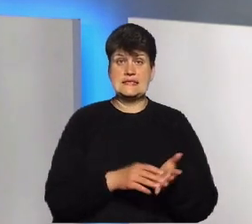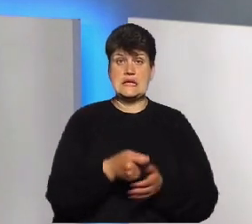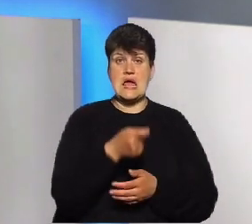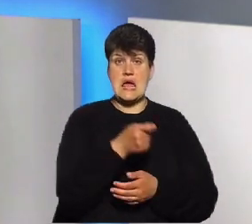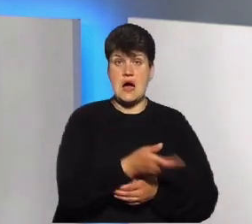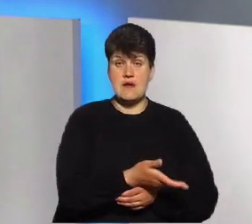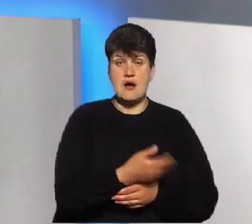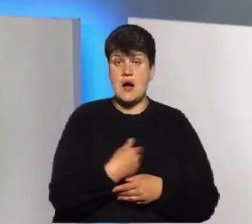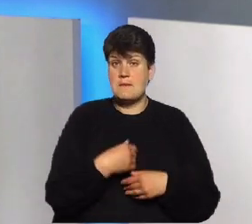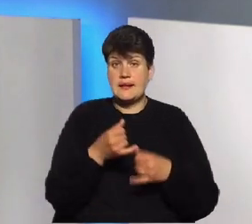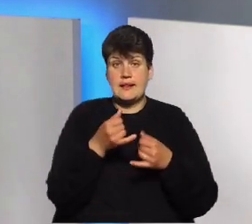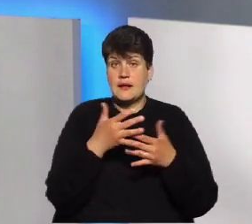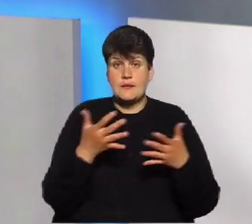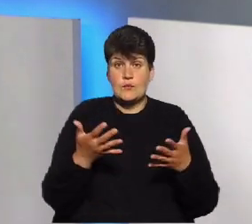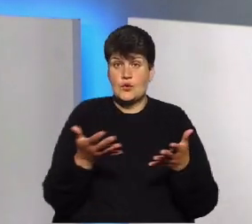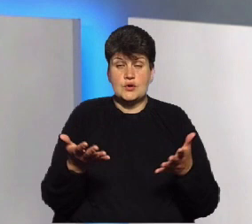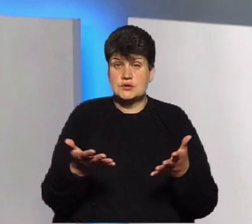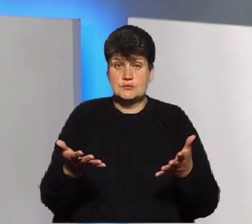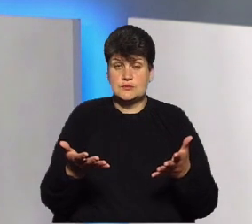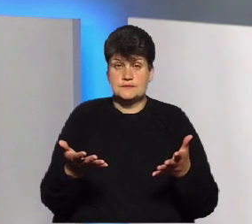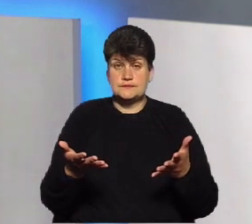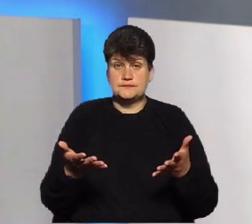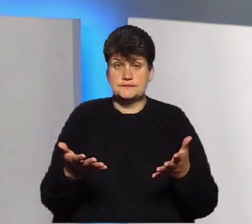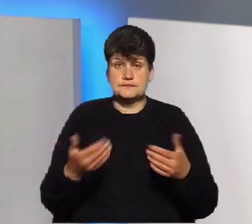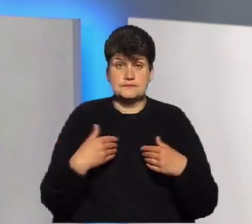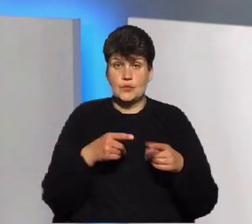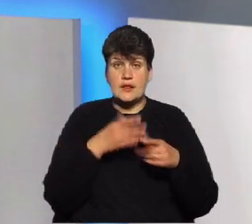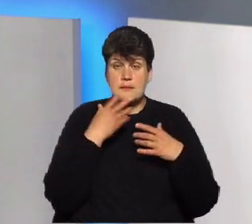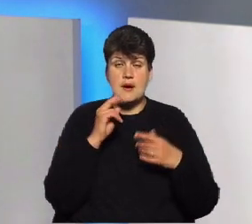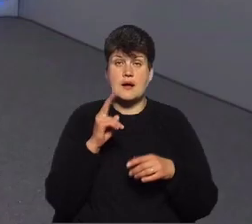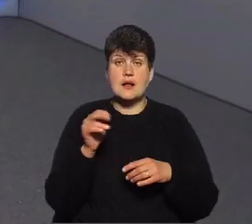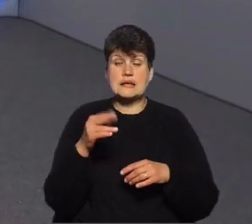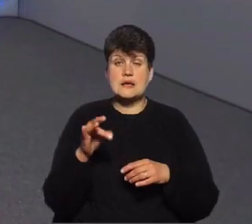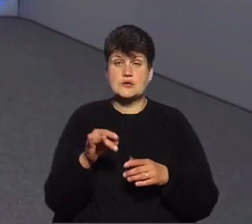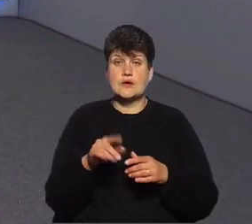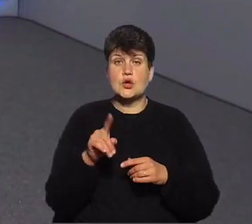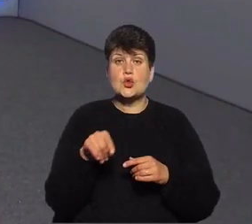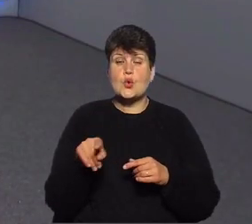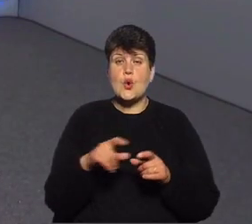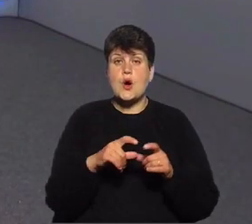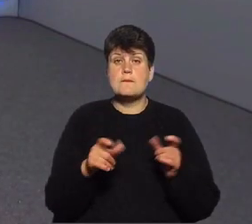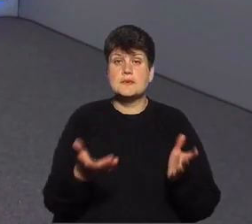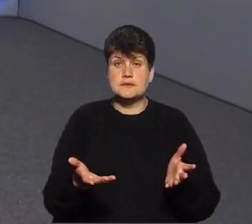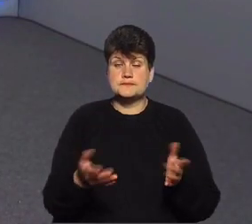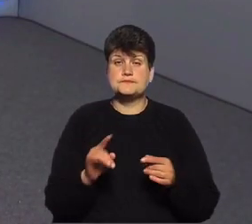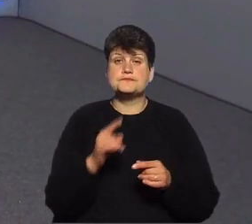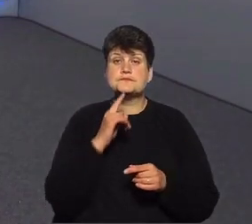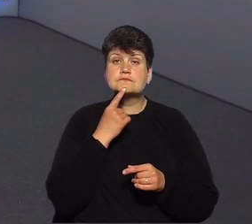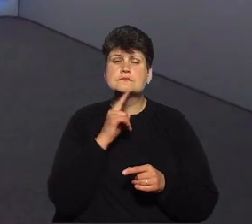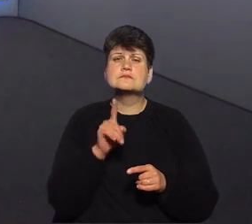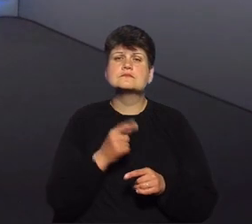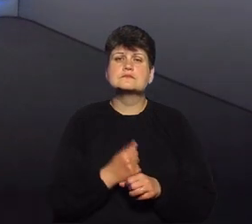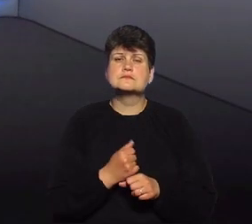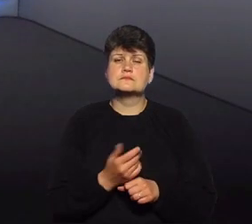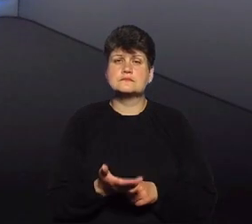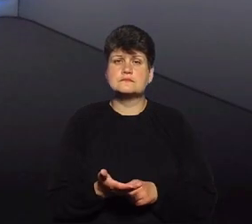можемо чітко визначити, немає кадастрового номера тієї чи іншої ділянки. Тут в чому складність це зробити якнайшвидше? Ви